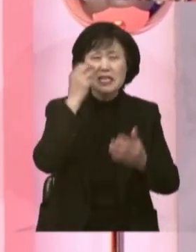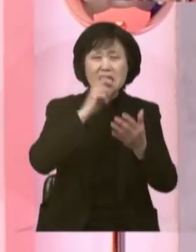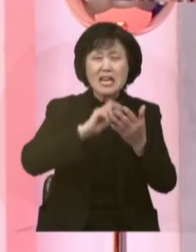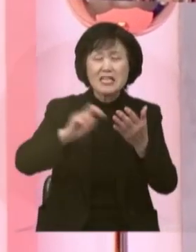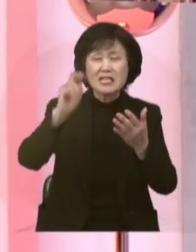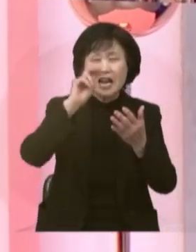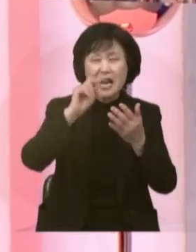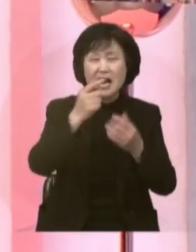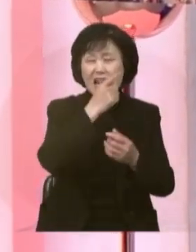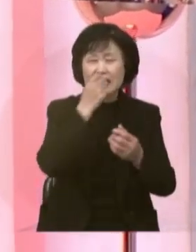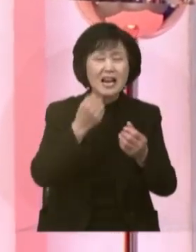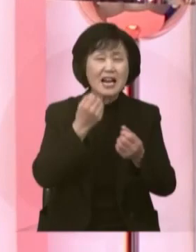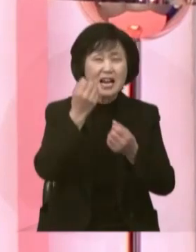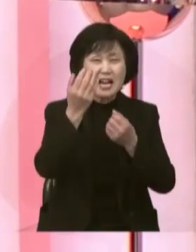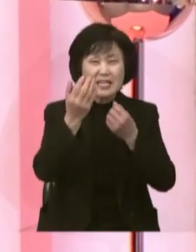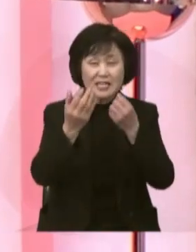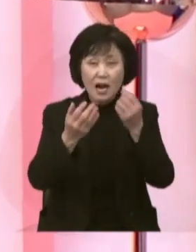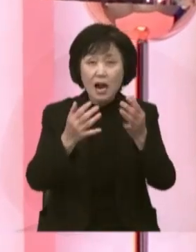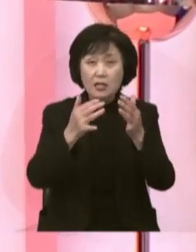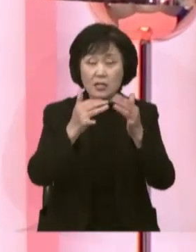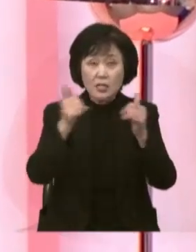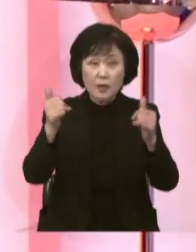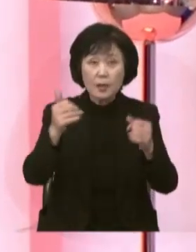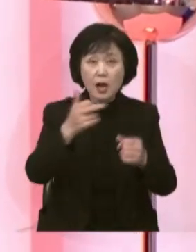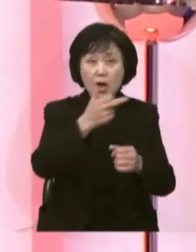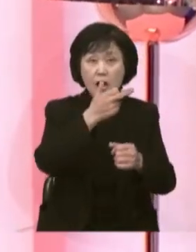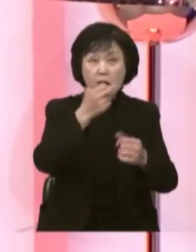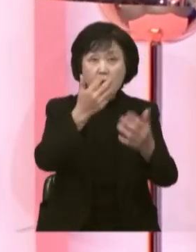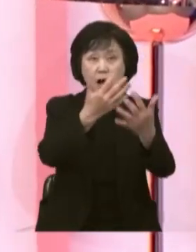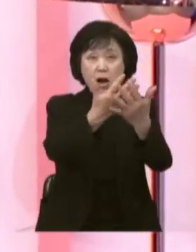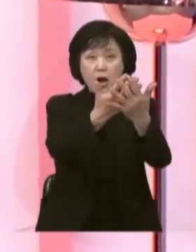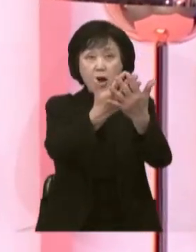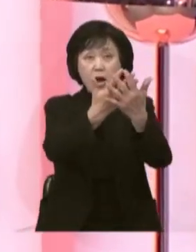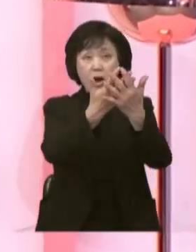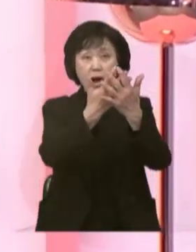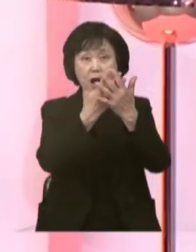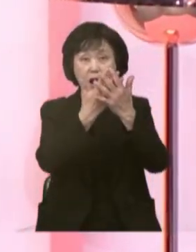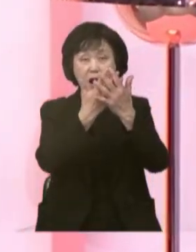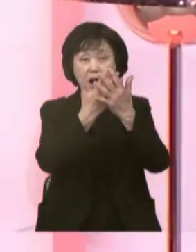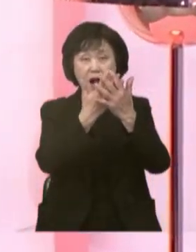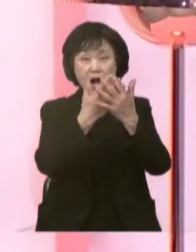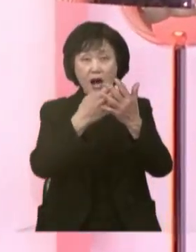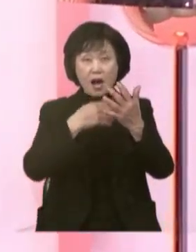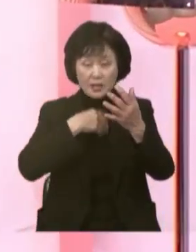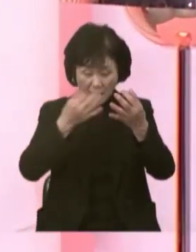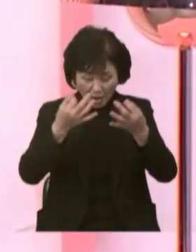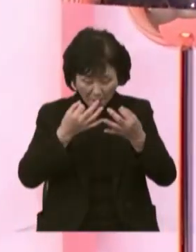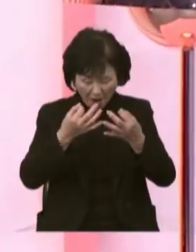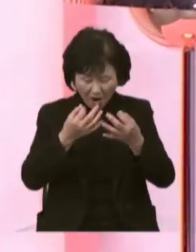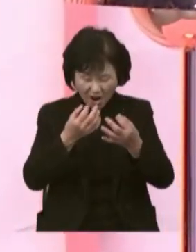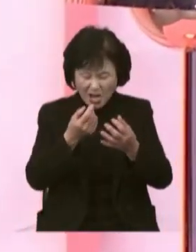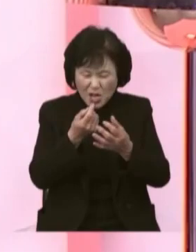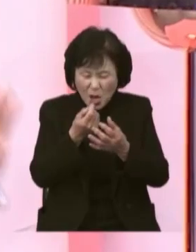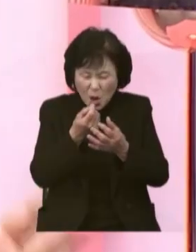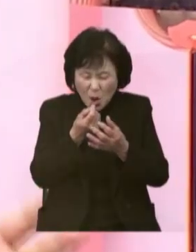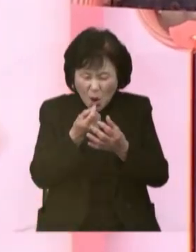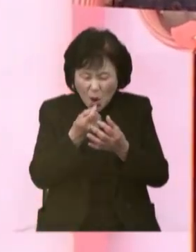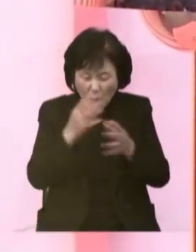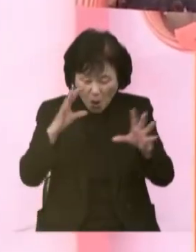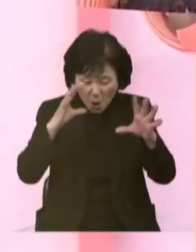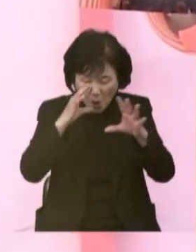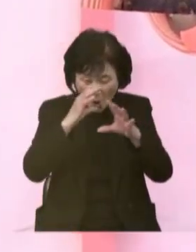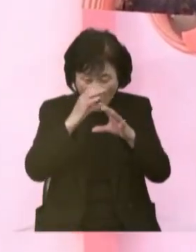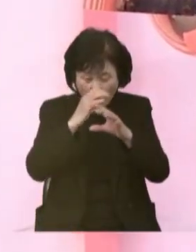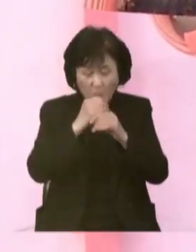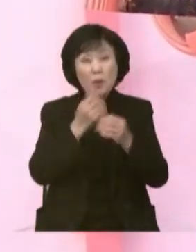요만해 딱 요만해 어머 막 그런 게 다 내 눈에 보이고 내가 요만한 게 보이고 막 어떻게 할 수가